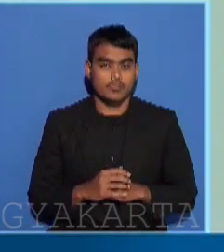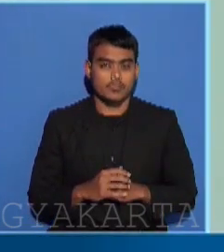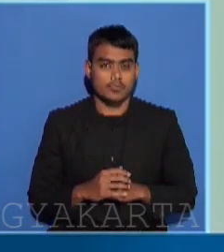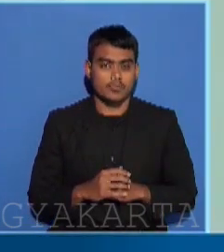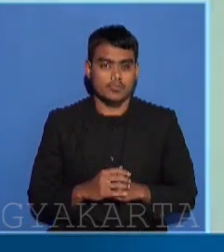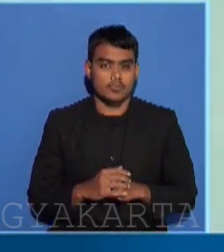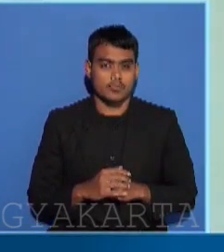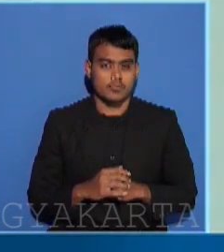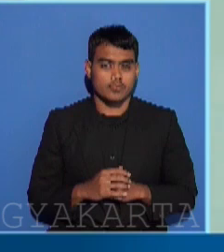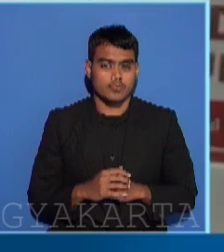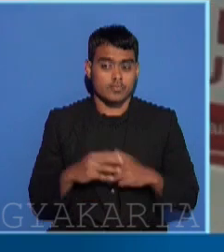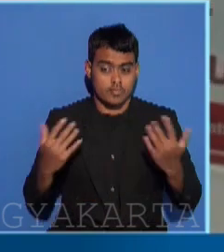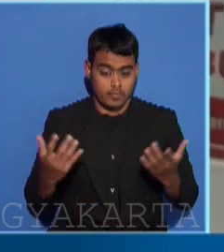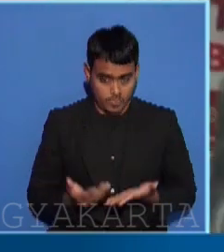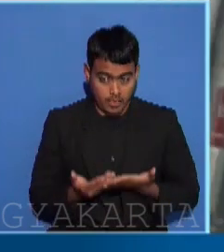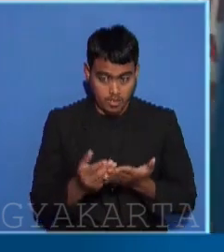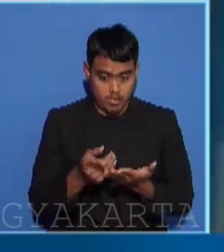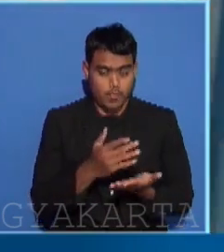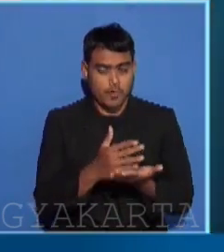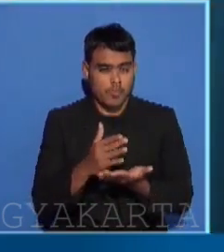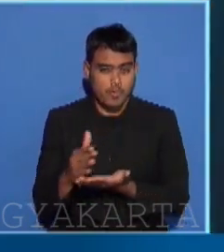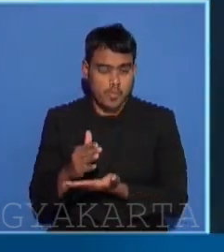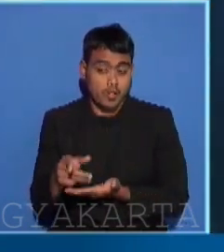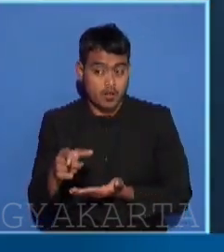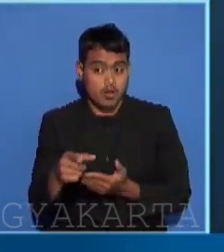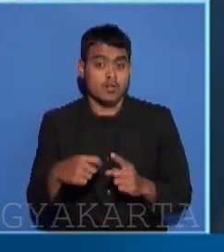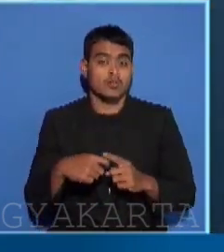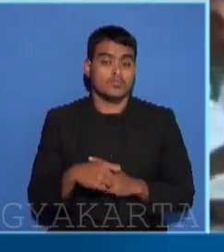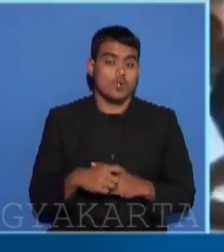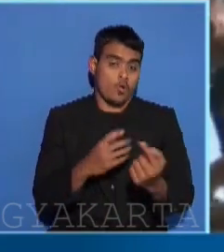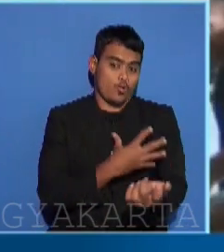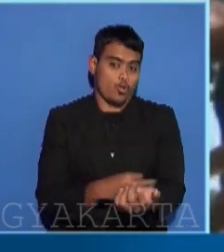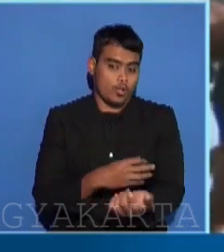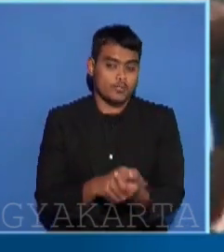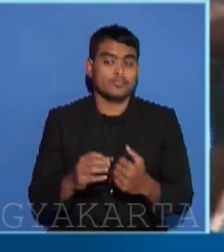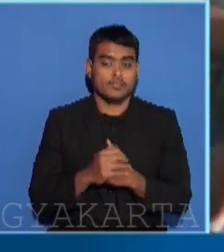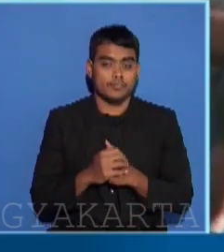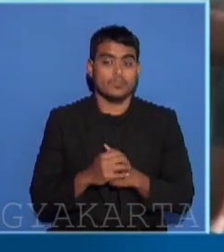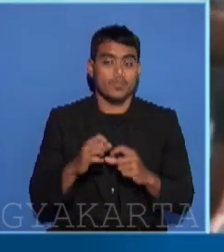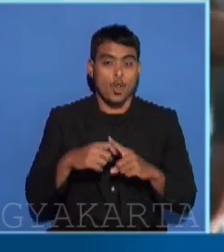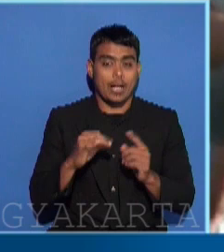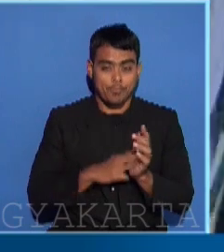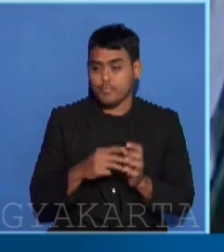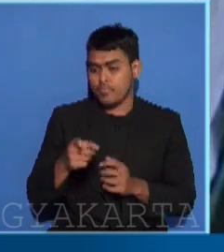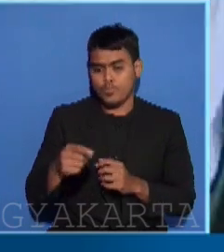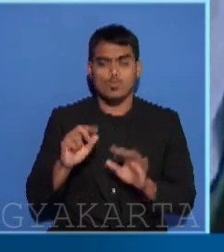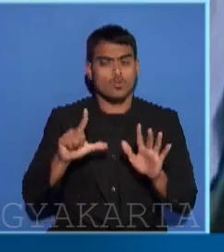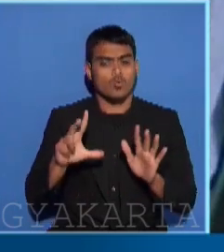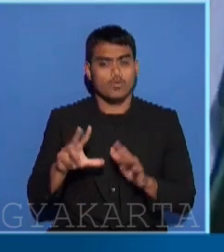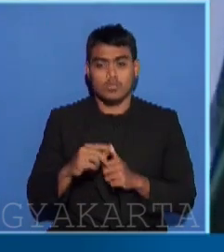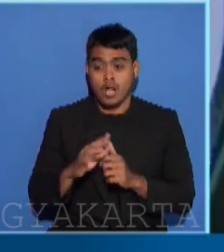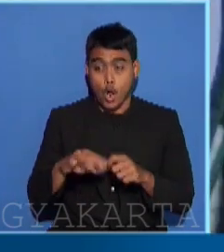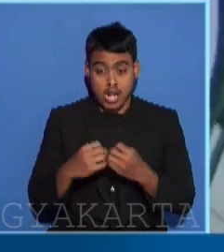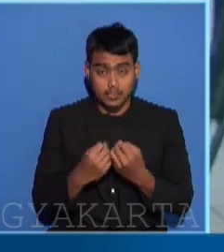Bakti sosial dan donor darah digelar Kodim 0729 Bantul bersama Forkompinda, Ormas, dan